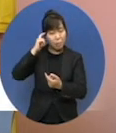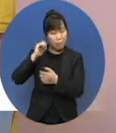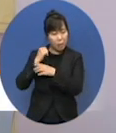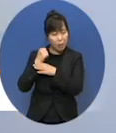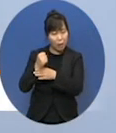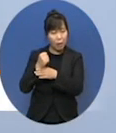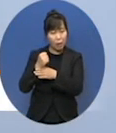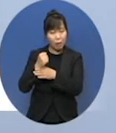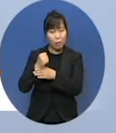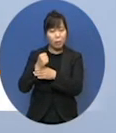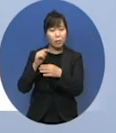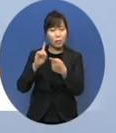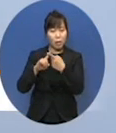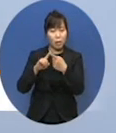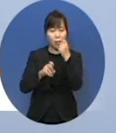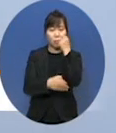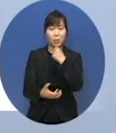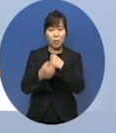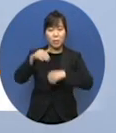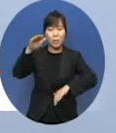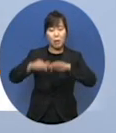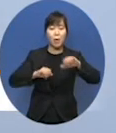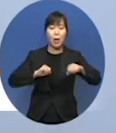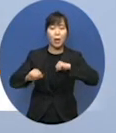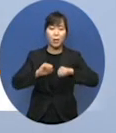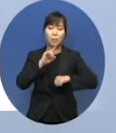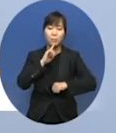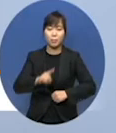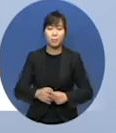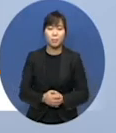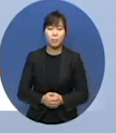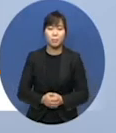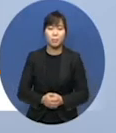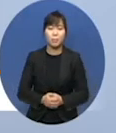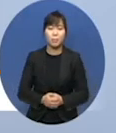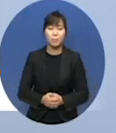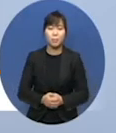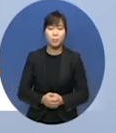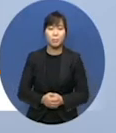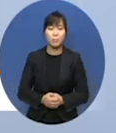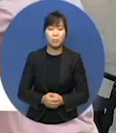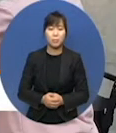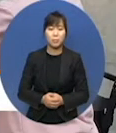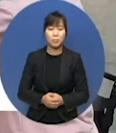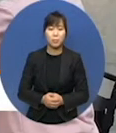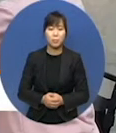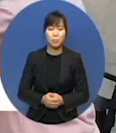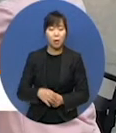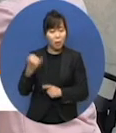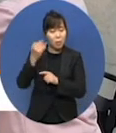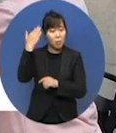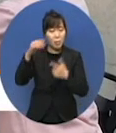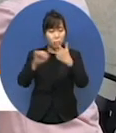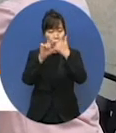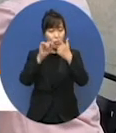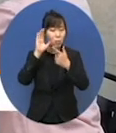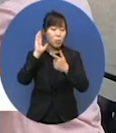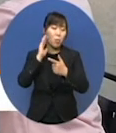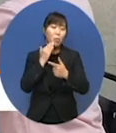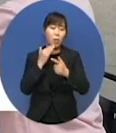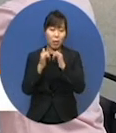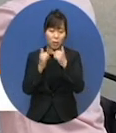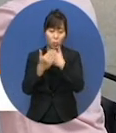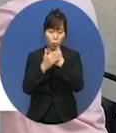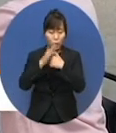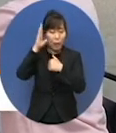선입견을 바탕으로 한 차별 행위라고 지적하고 나섰습니다 원씨는 지난 6월 청각장애인 보조